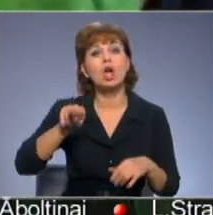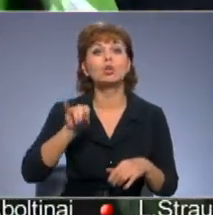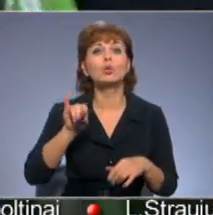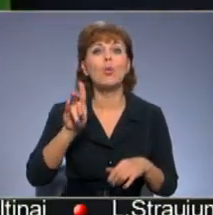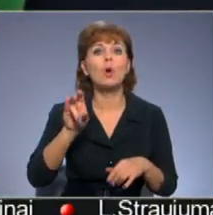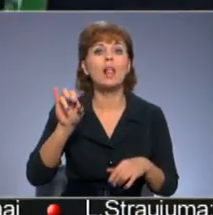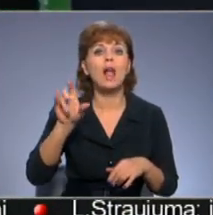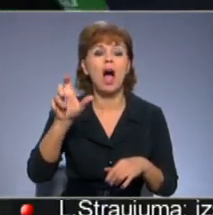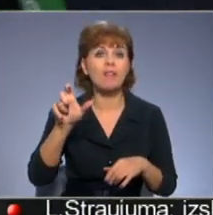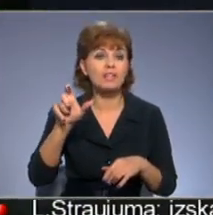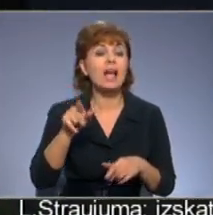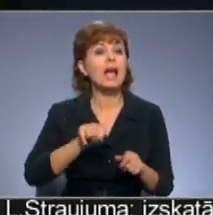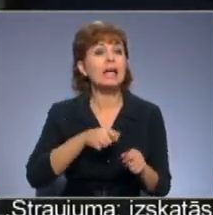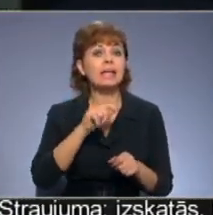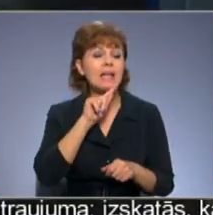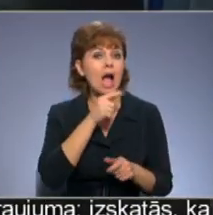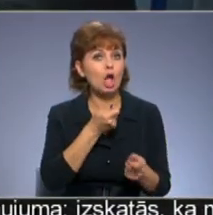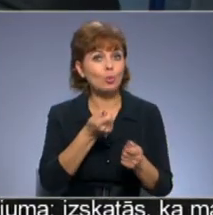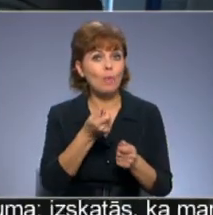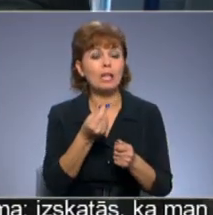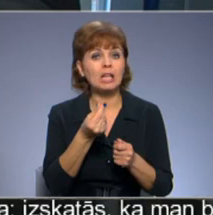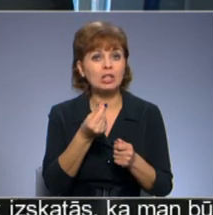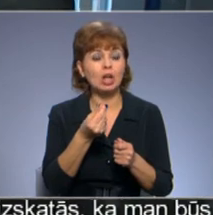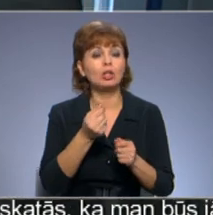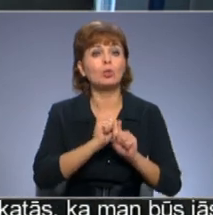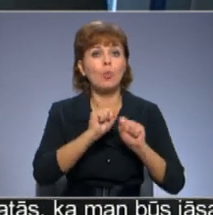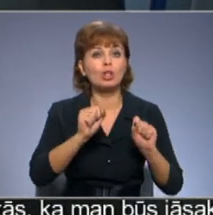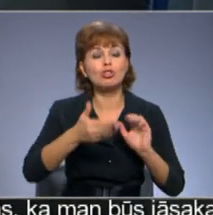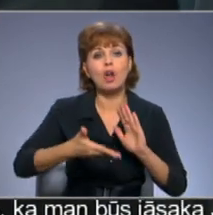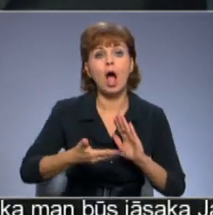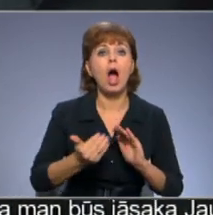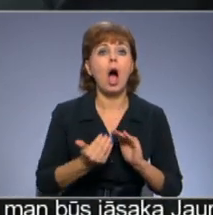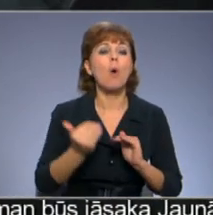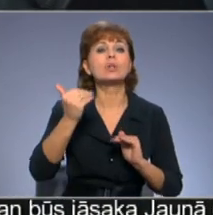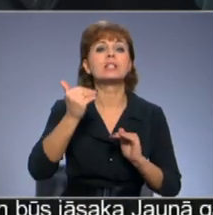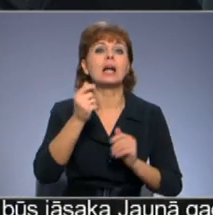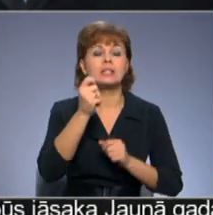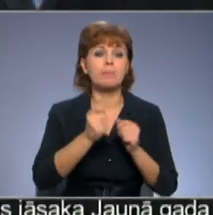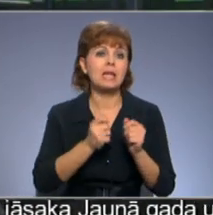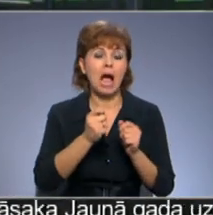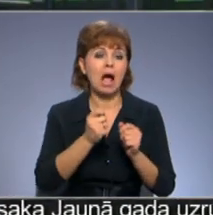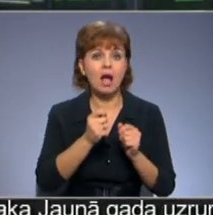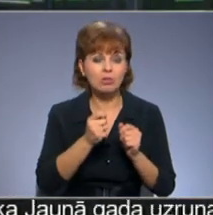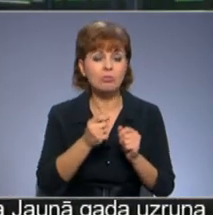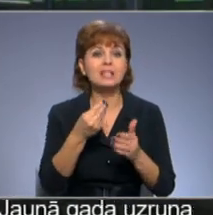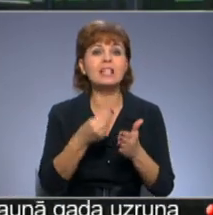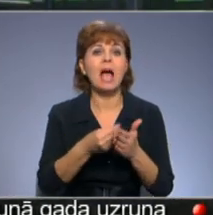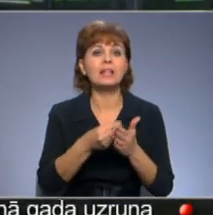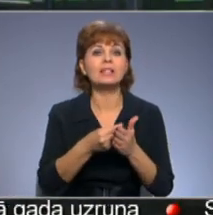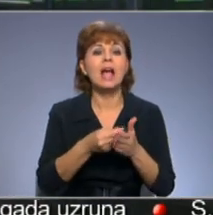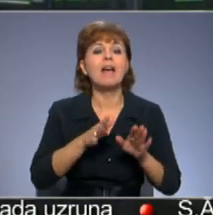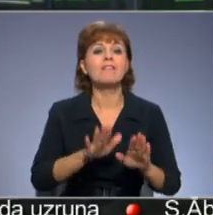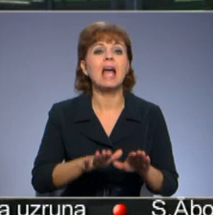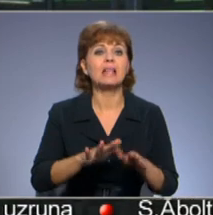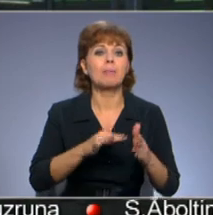pauda cerību, ka ietaupītie līdzekļi ļaus nodrošināt augstākas piena iepirkuma cenas vietējiem lauksaimniekiem. Un es varu cerēt, ka līdz